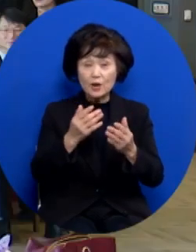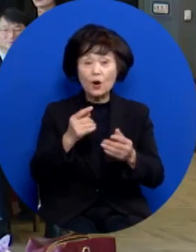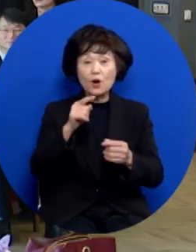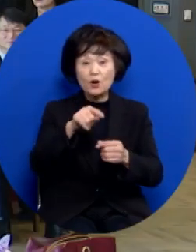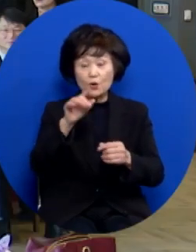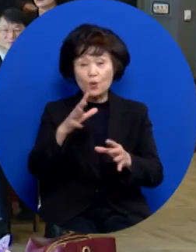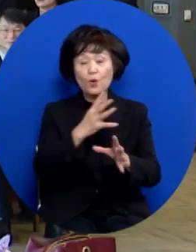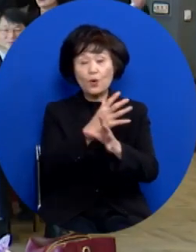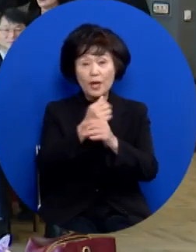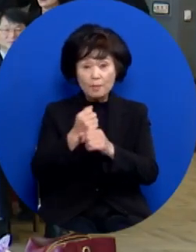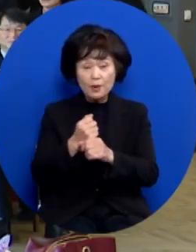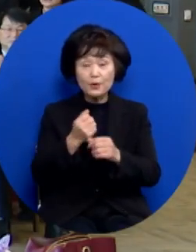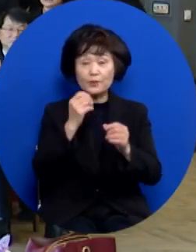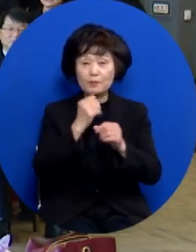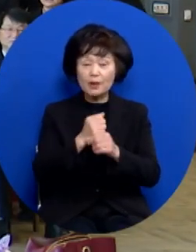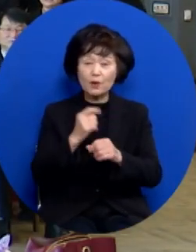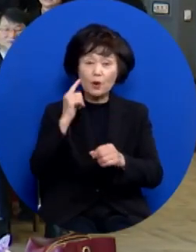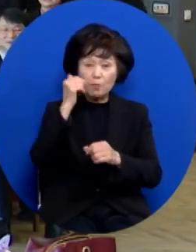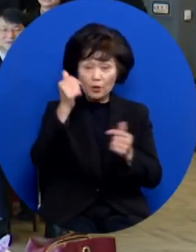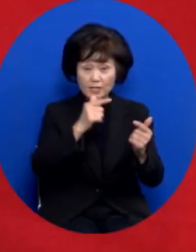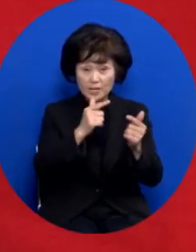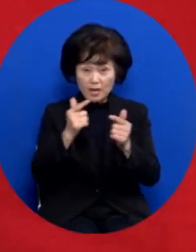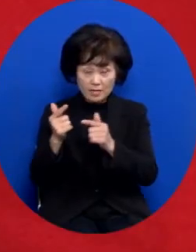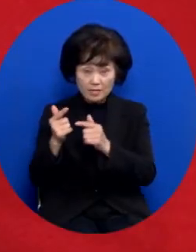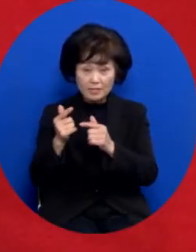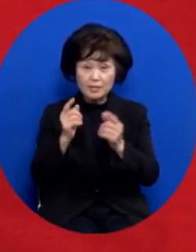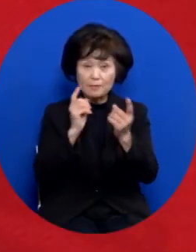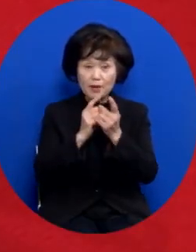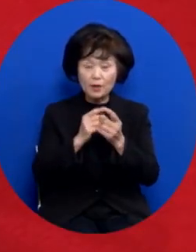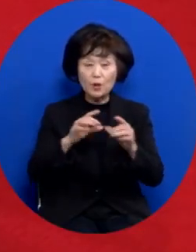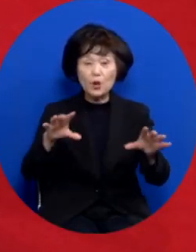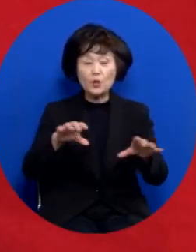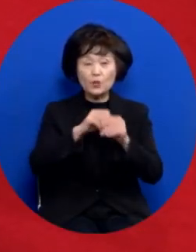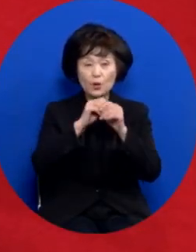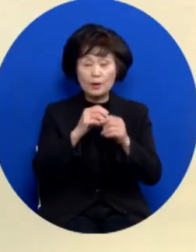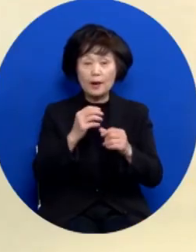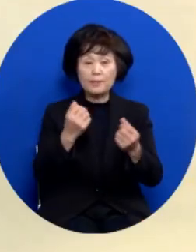맺어 미자립교회 목회자 부부를 대상으로 종합건강검진을 진행하고 있습니다.